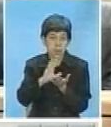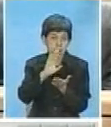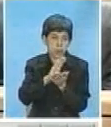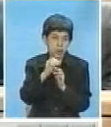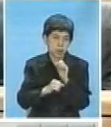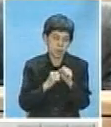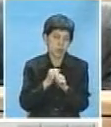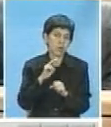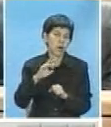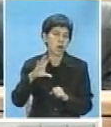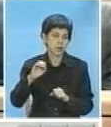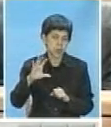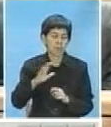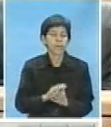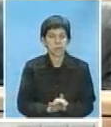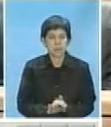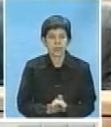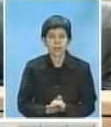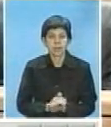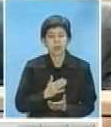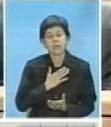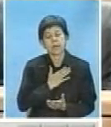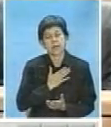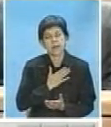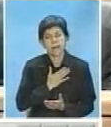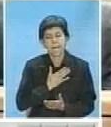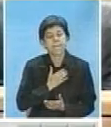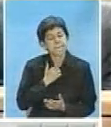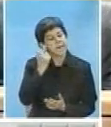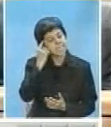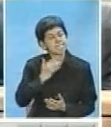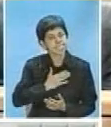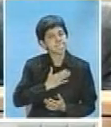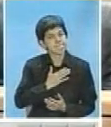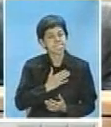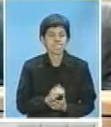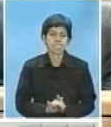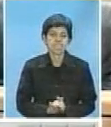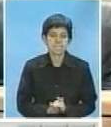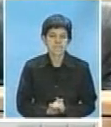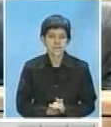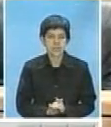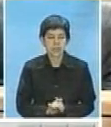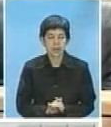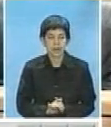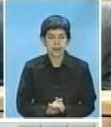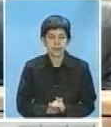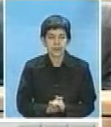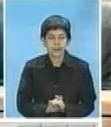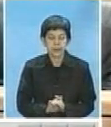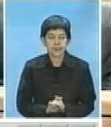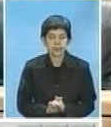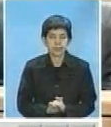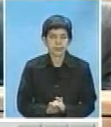ครับผมมีความเห็นดังต่อไปนี้ครับโดยเฉพาะในเรื่องของสิ่ง